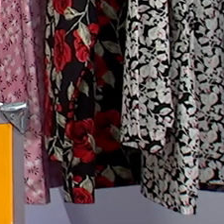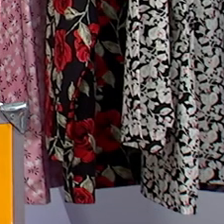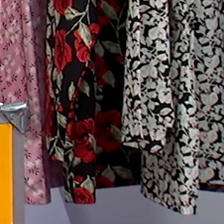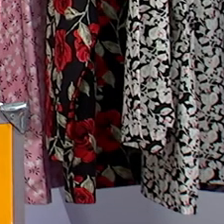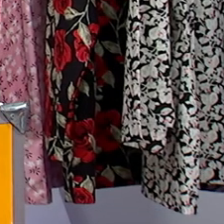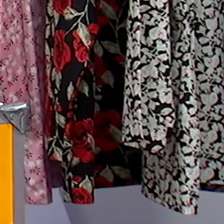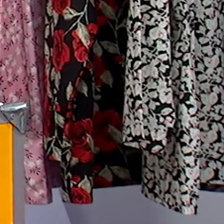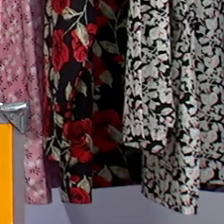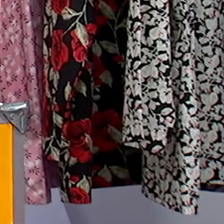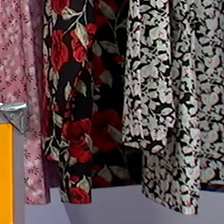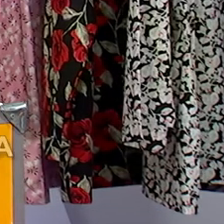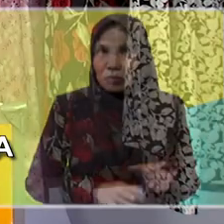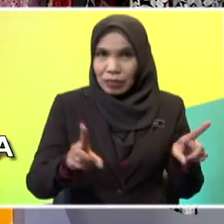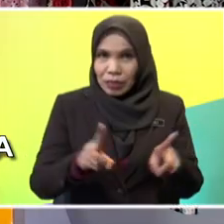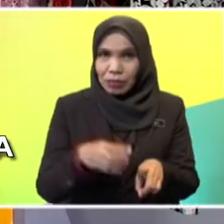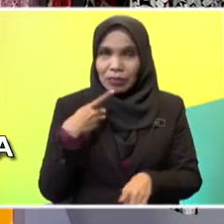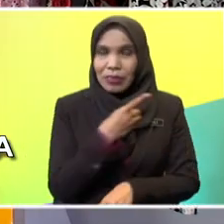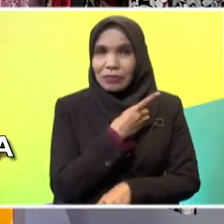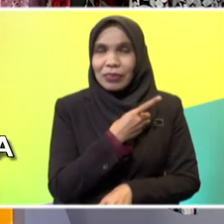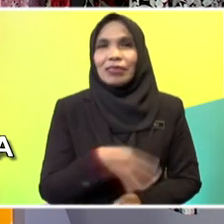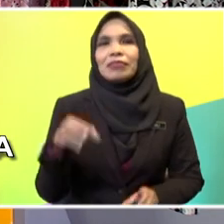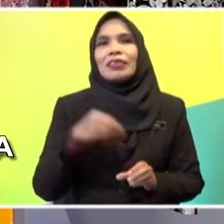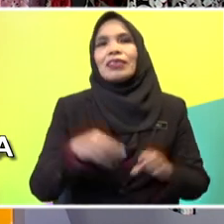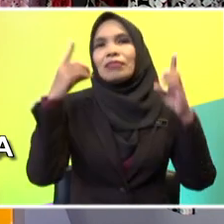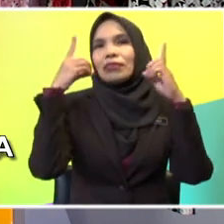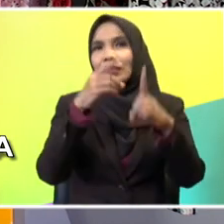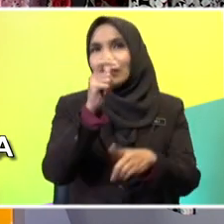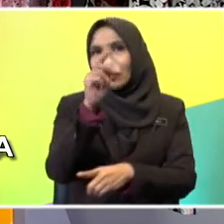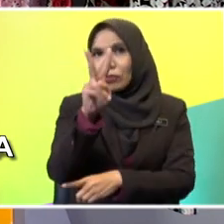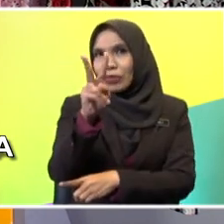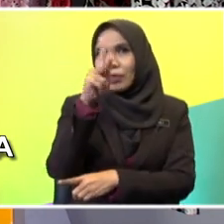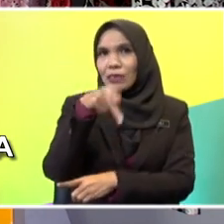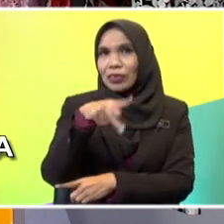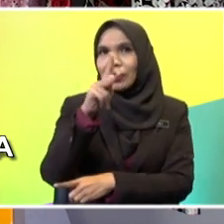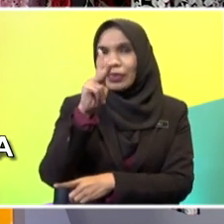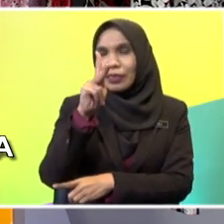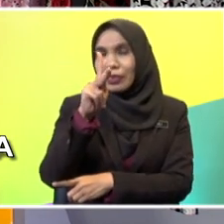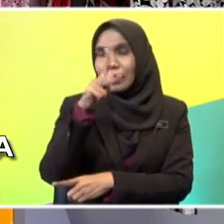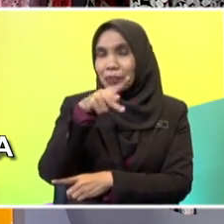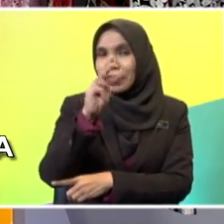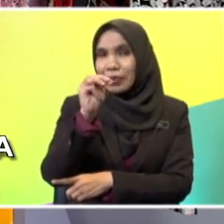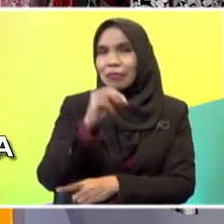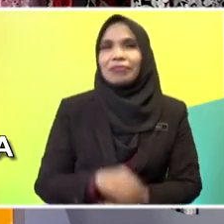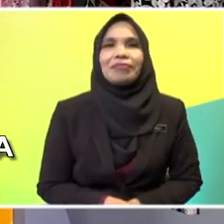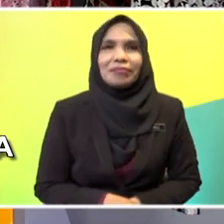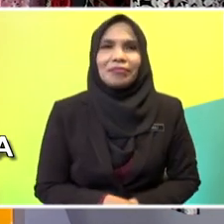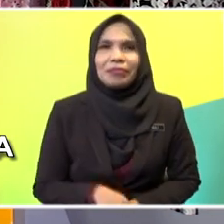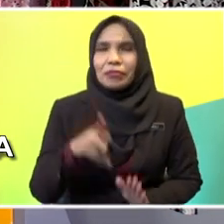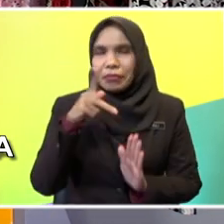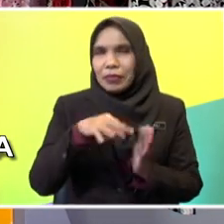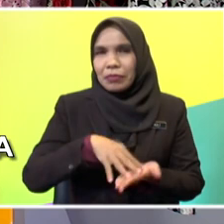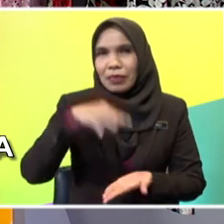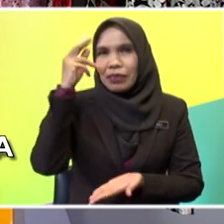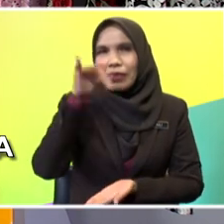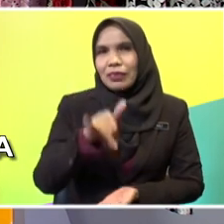Masih lagi bersama kami dalam Didik TV KPM yang pastinya satu pembelajaran yang menyeronokkan hari ini apabila kami